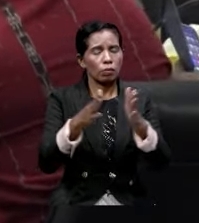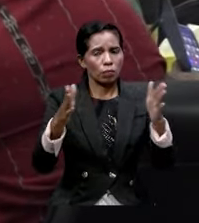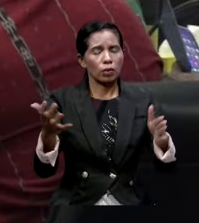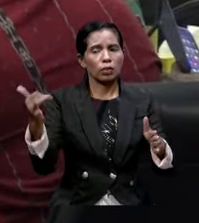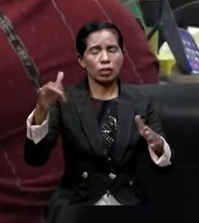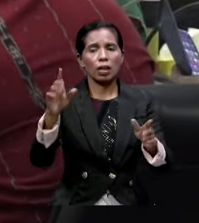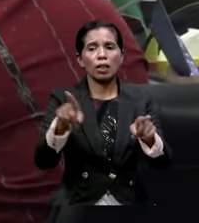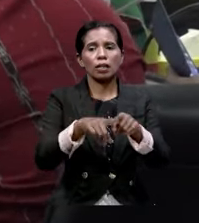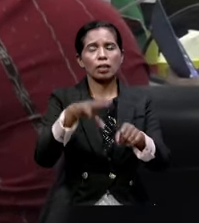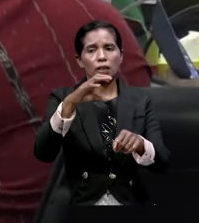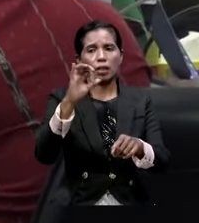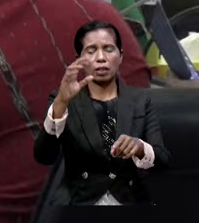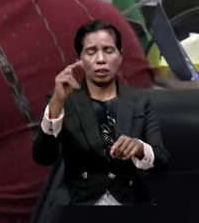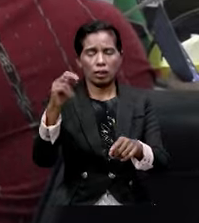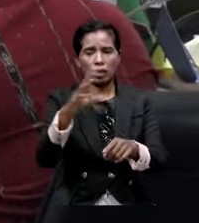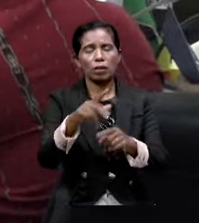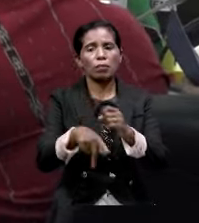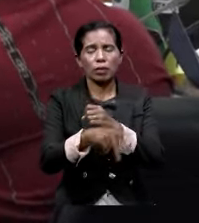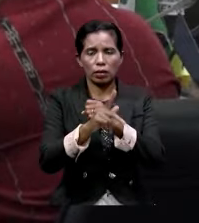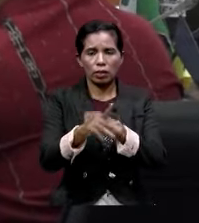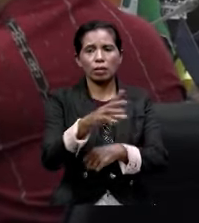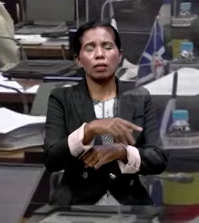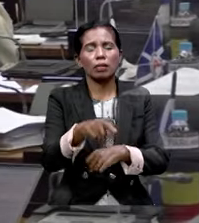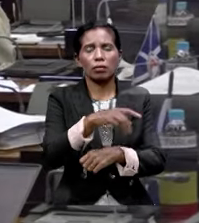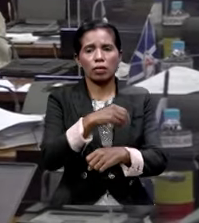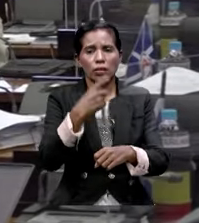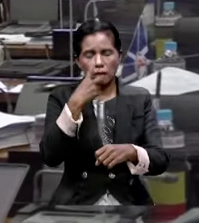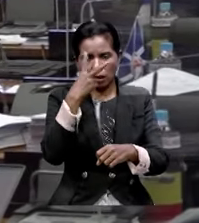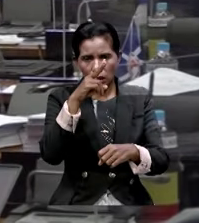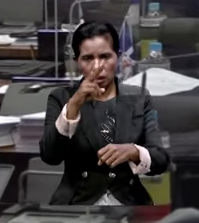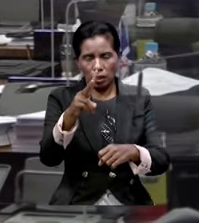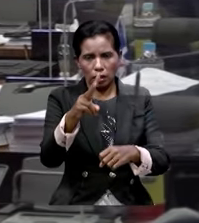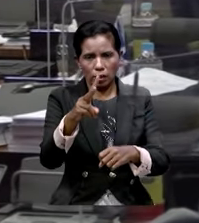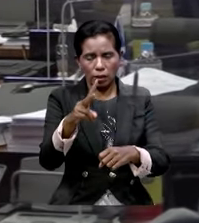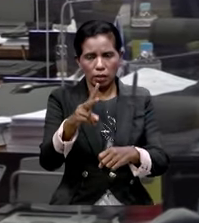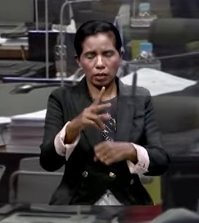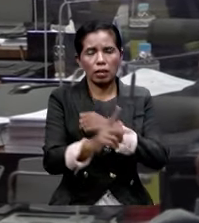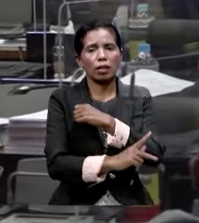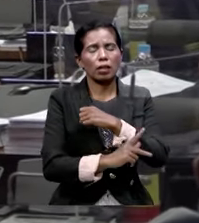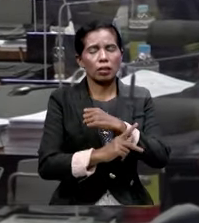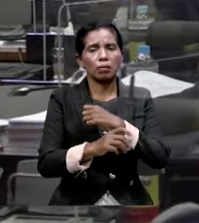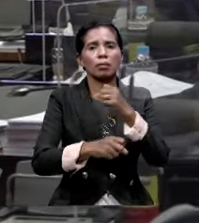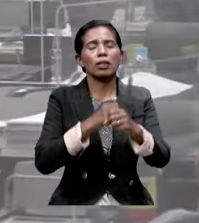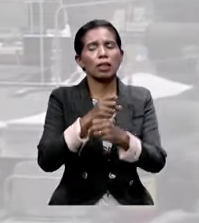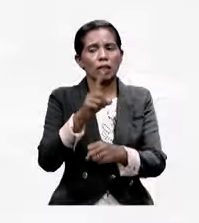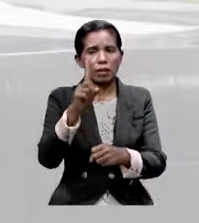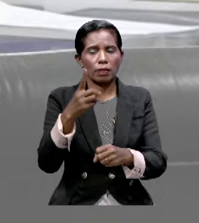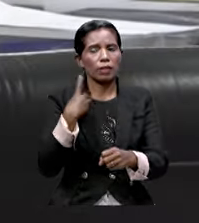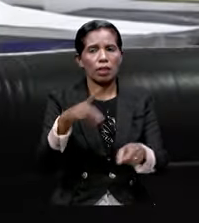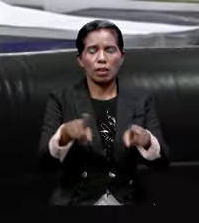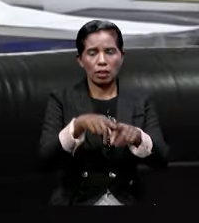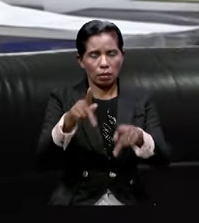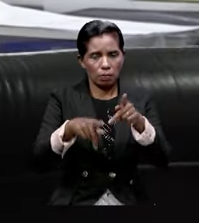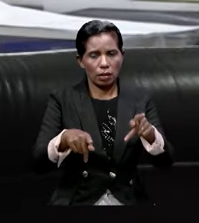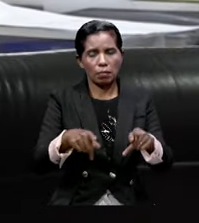anisan senerte no frateling nebe continua dada elisang ba komisari fong komisang antikorupsang durante tinang idare singona. Ita hotun warpu ngobere